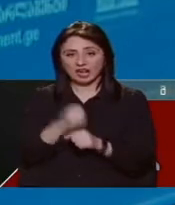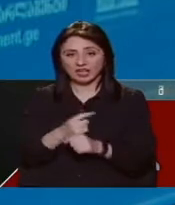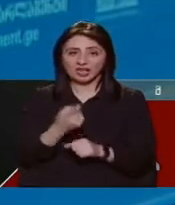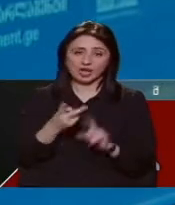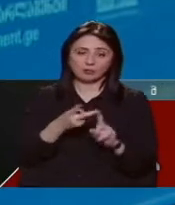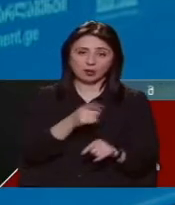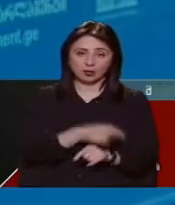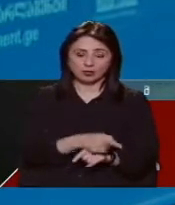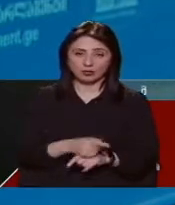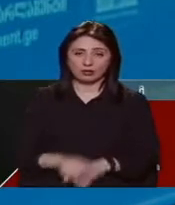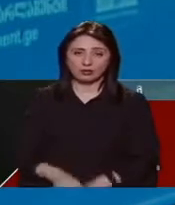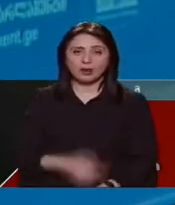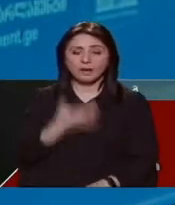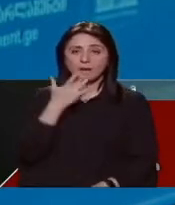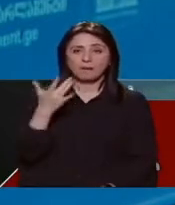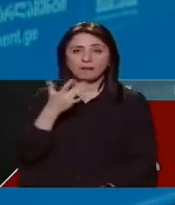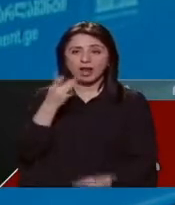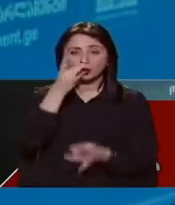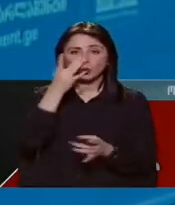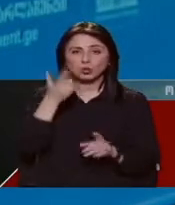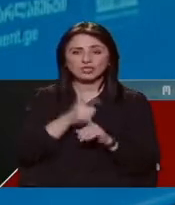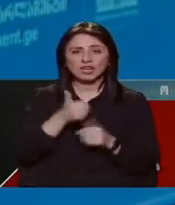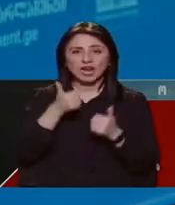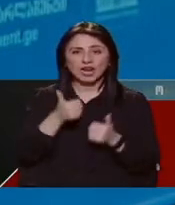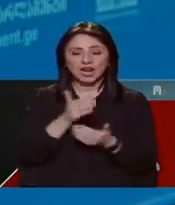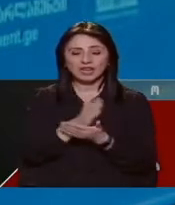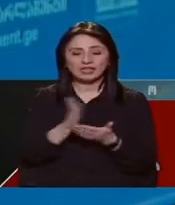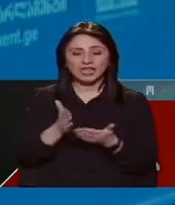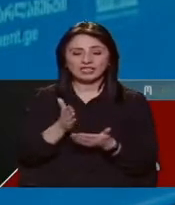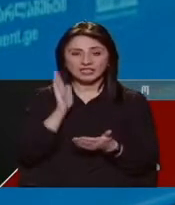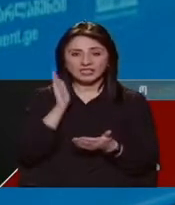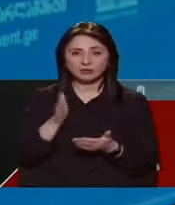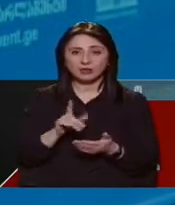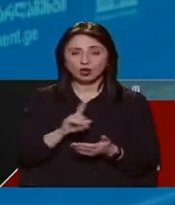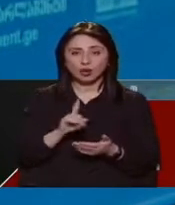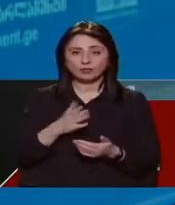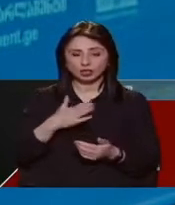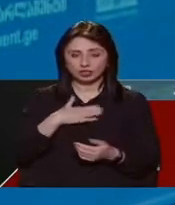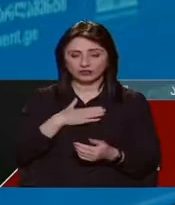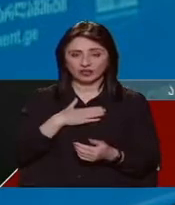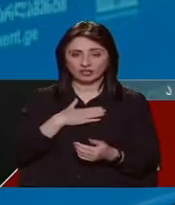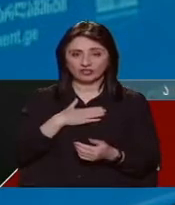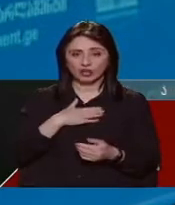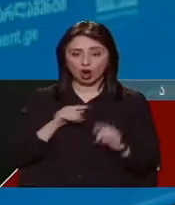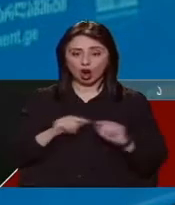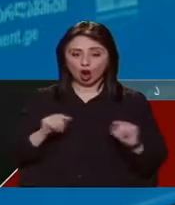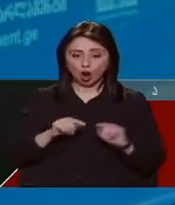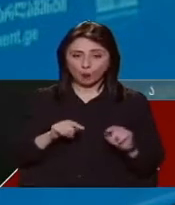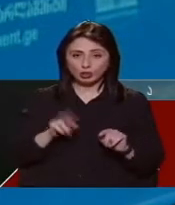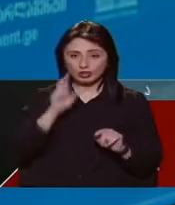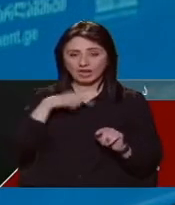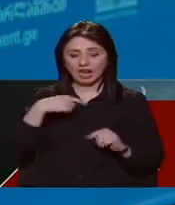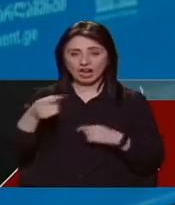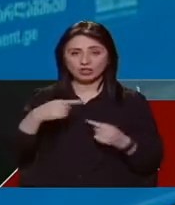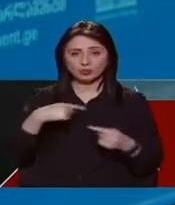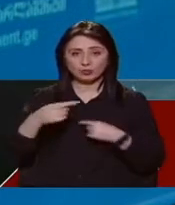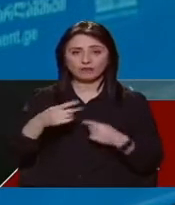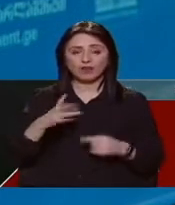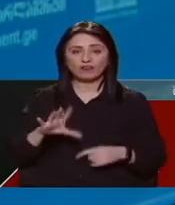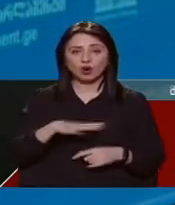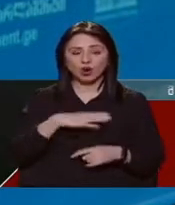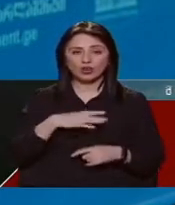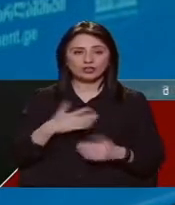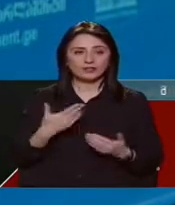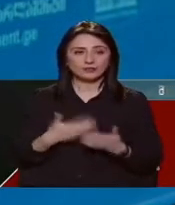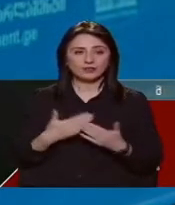რა თქმა უნდა, პოლიტიკური კულტურის ძალიან კარგი ნაწილი იქნებოდა, რომ ჩვენ ოპოზიციასაც და ხელისუფლებასაც გქონდეს